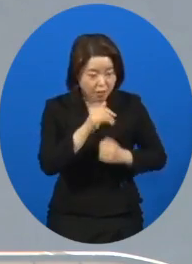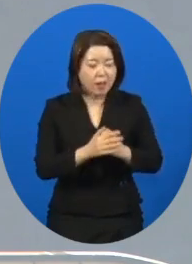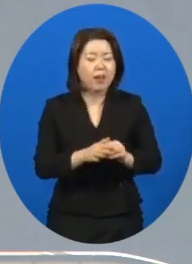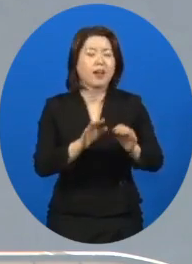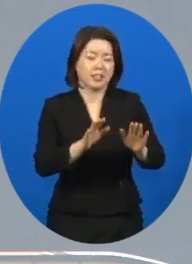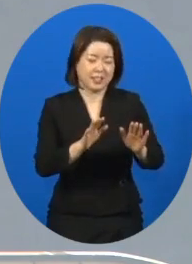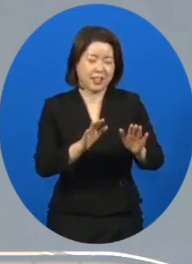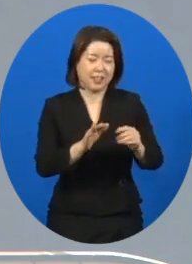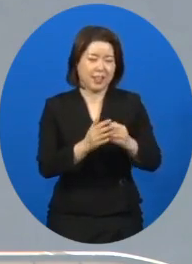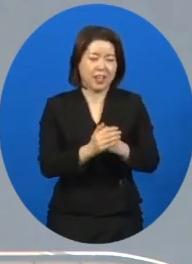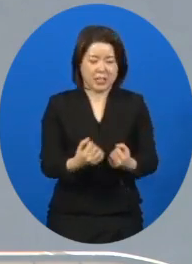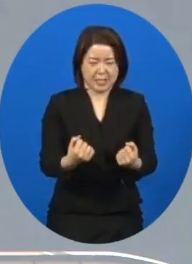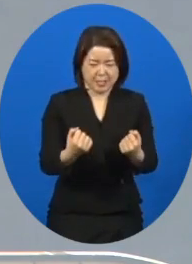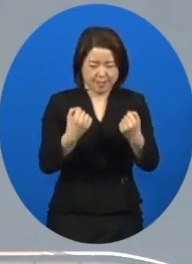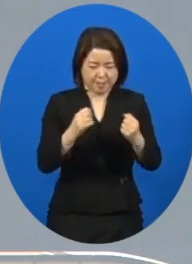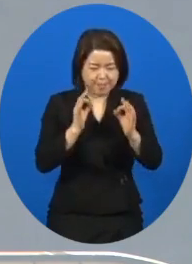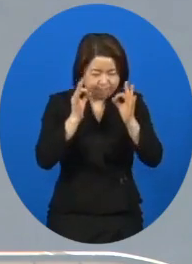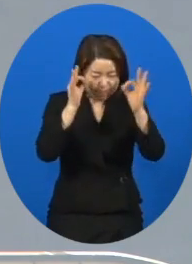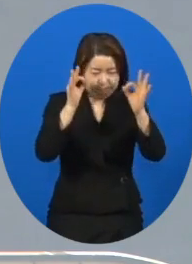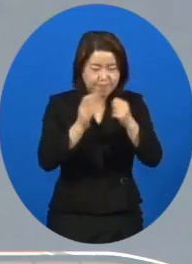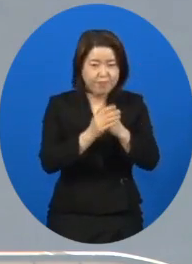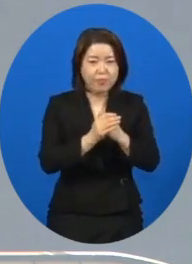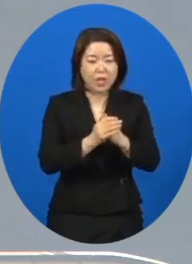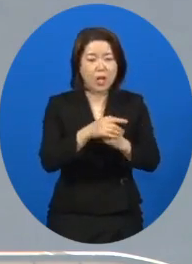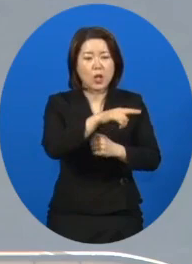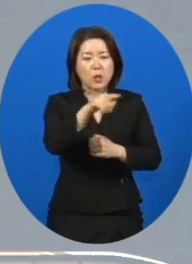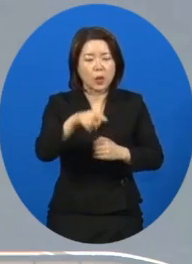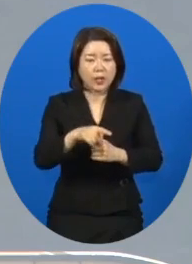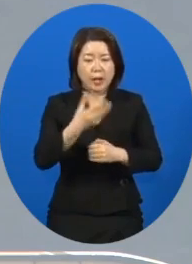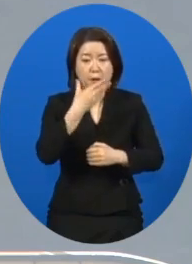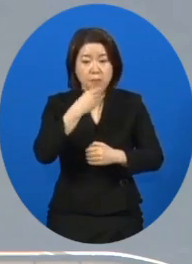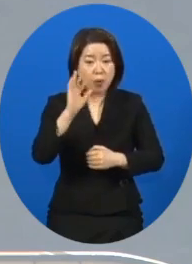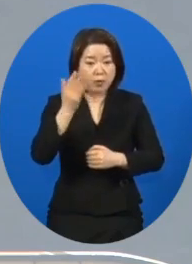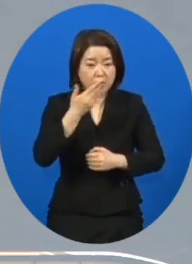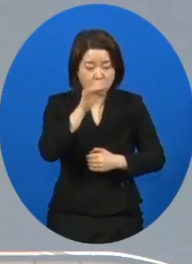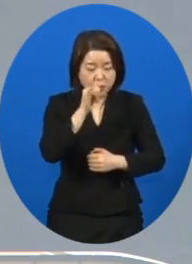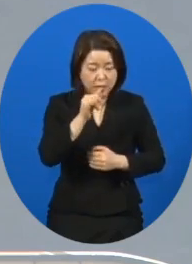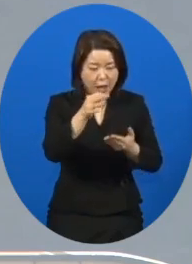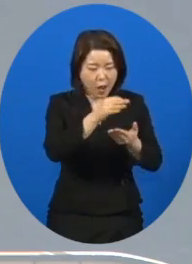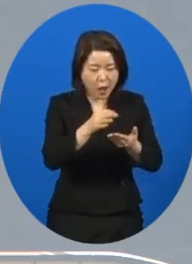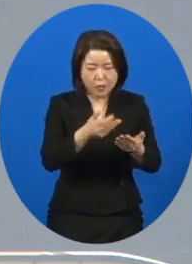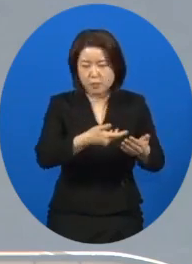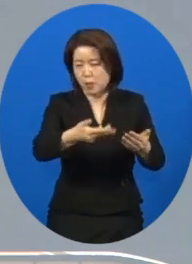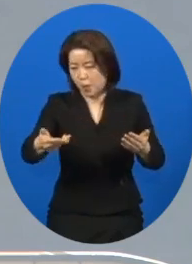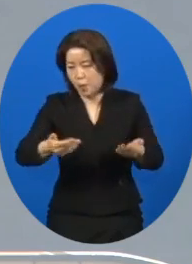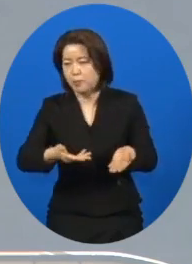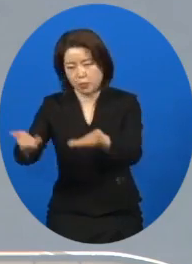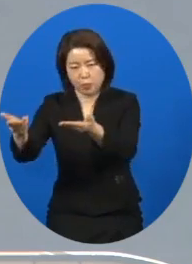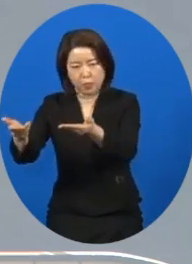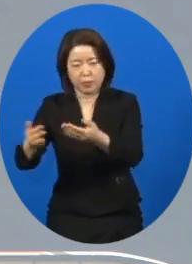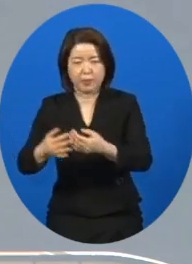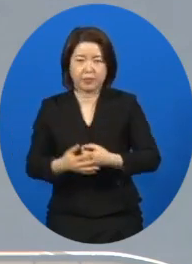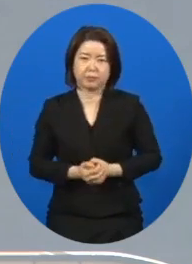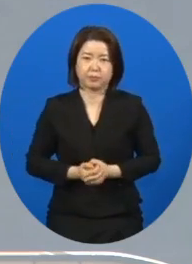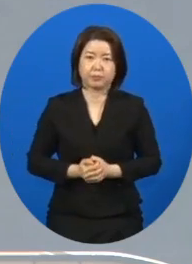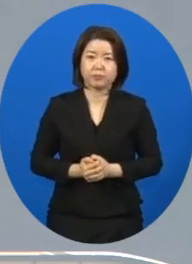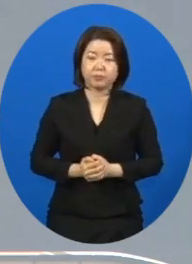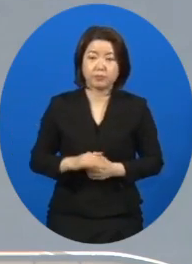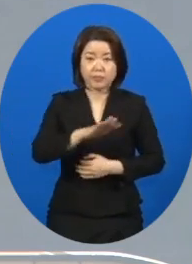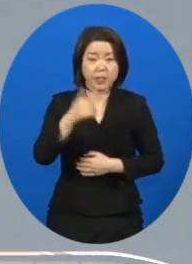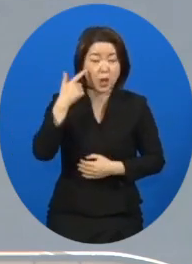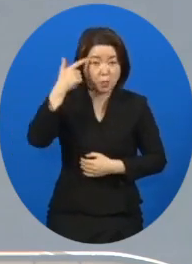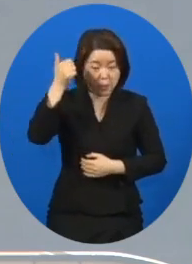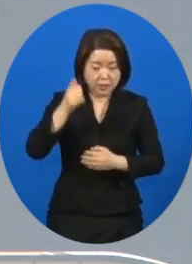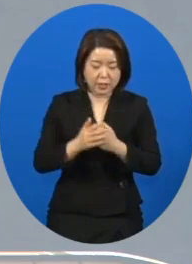힘써 그 은혜가 여러분에게 복이 되도록 흘려보내라는 겁니다. 아, 그러면 목사님, 우리가 어려운